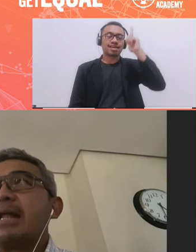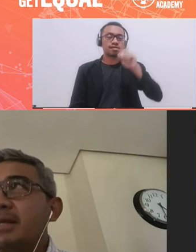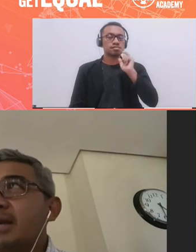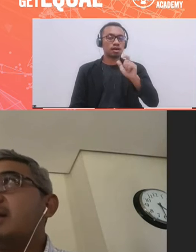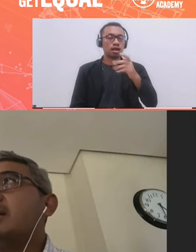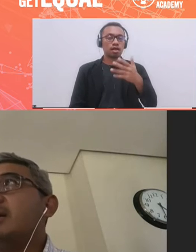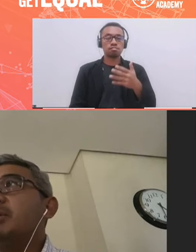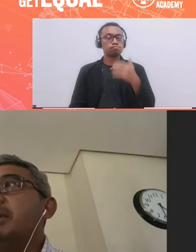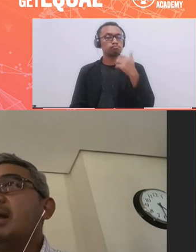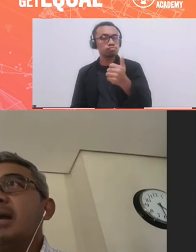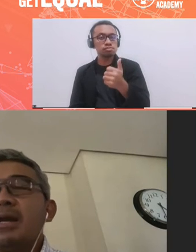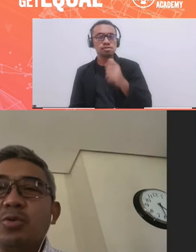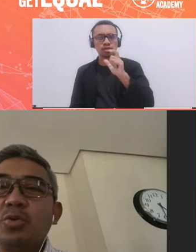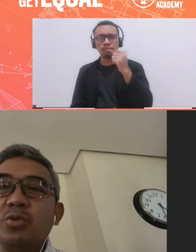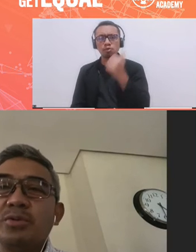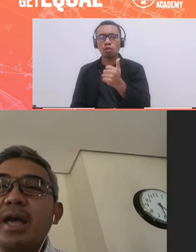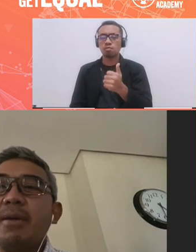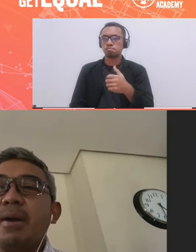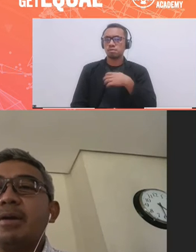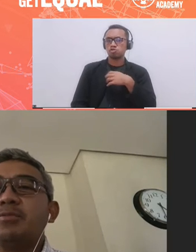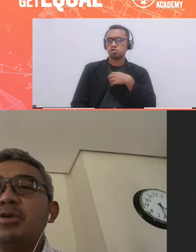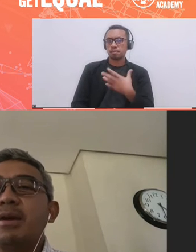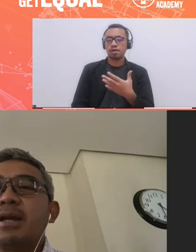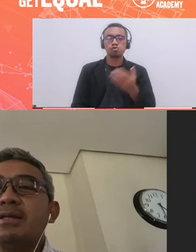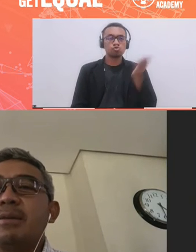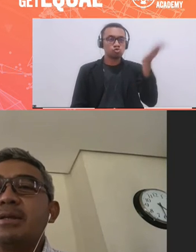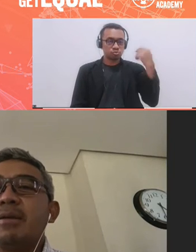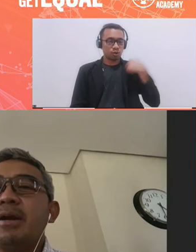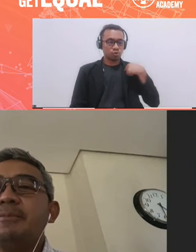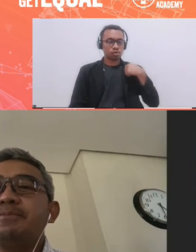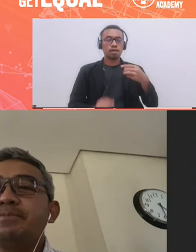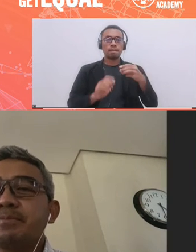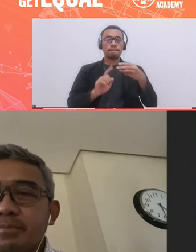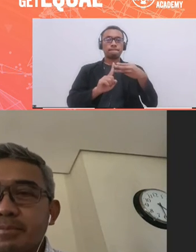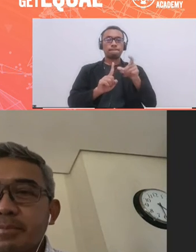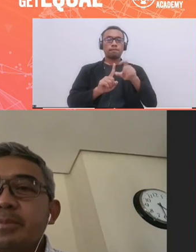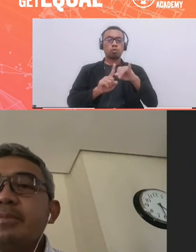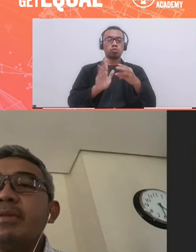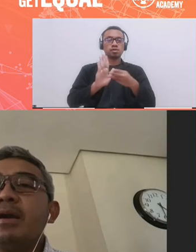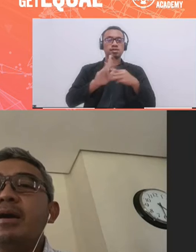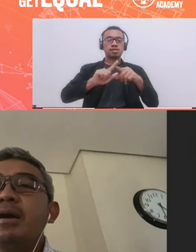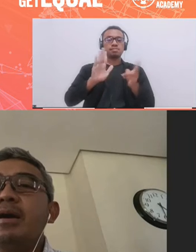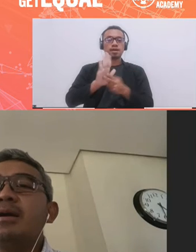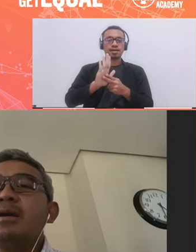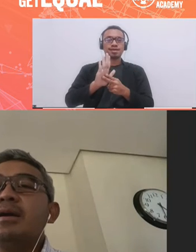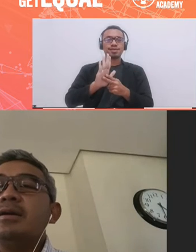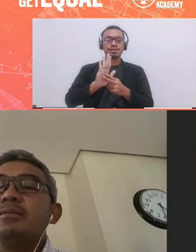baik. Artinya, berbeda dengan dulu saya sama Mas Budiman kali sama-sama